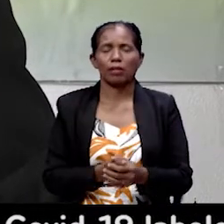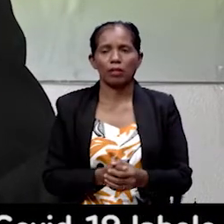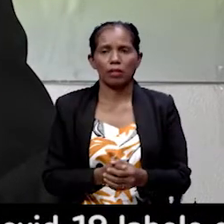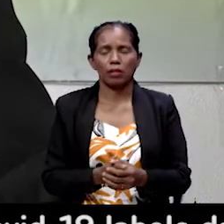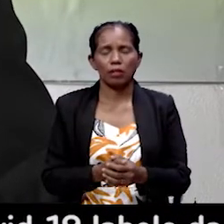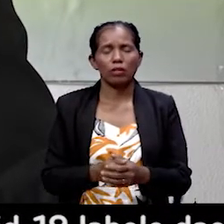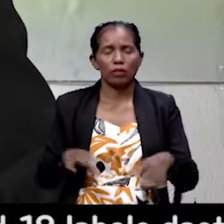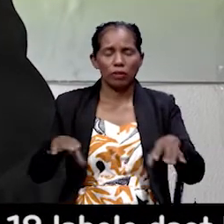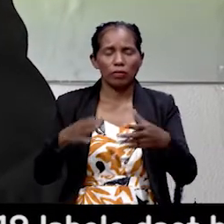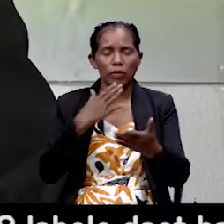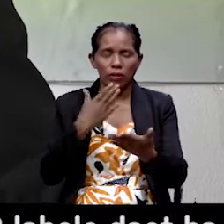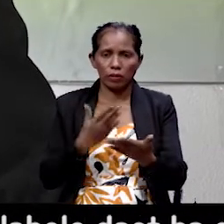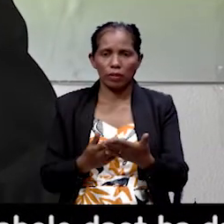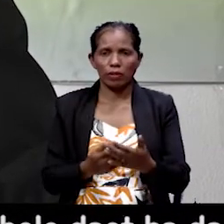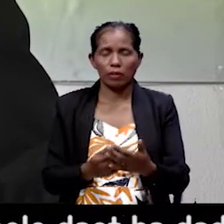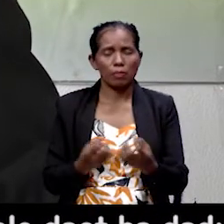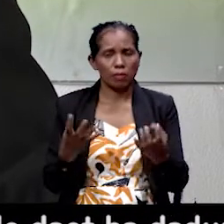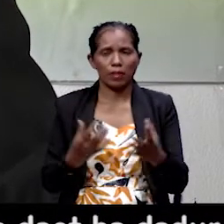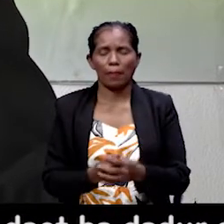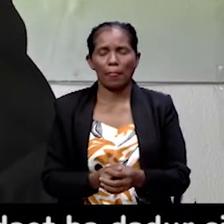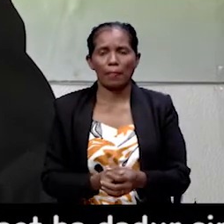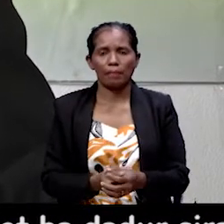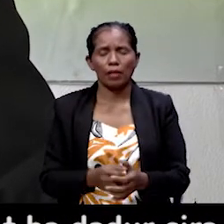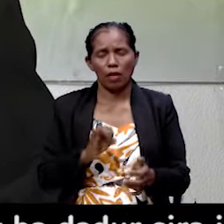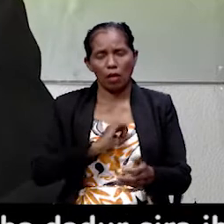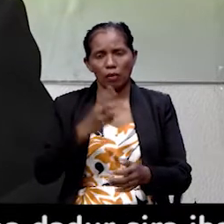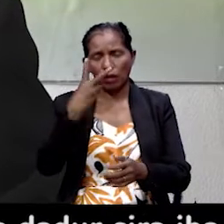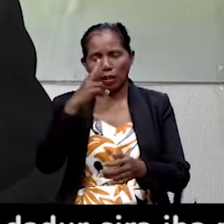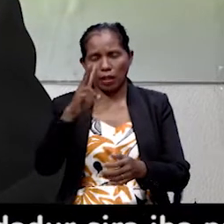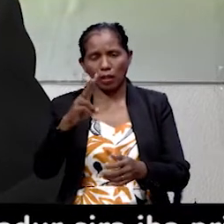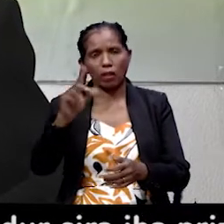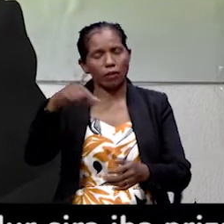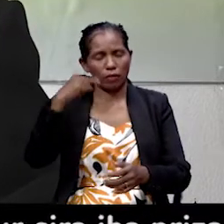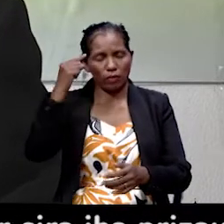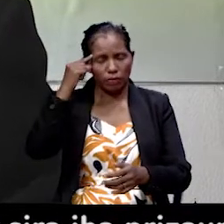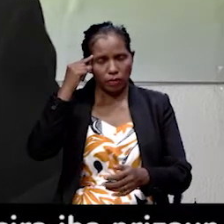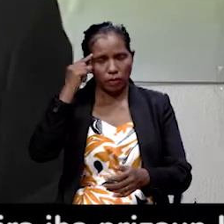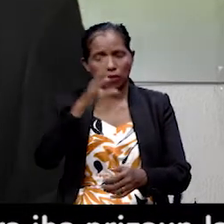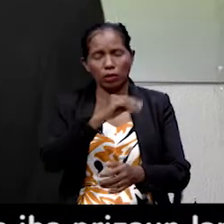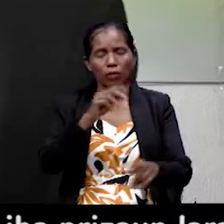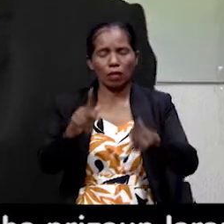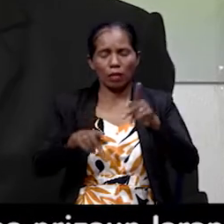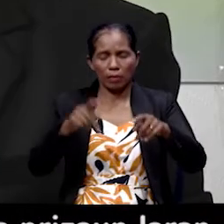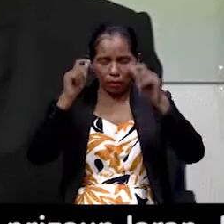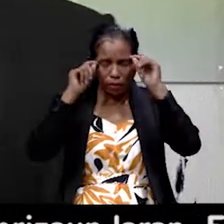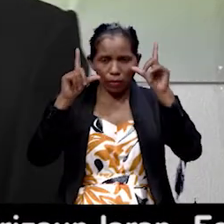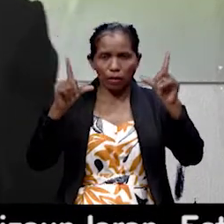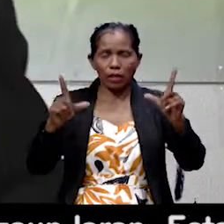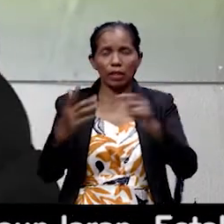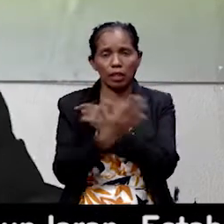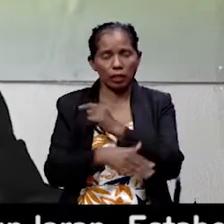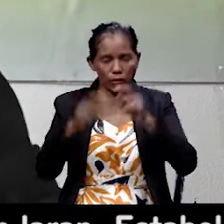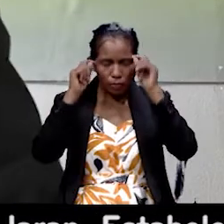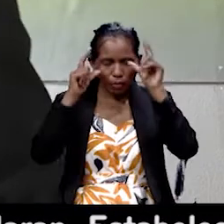ya. Nah, dalam hal ini saya melihat bahwa pemerintah dan rakyat Timor-Leste, bangsa Timor-Leste memiliki